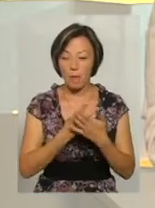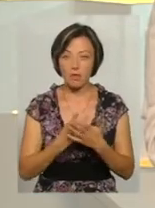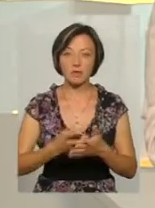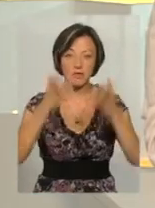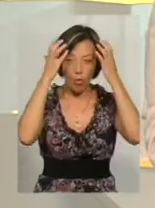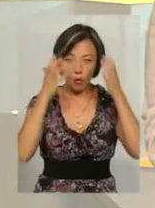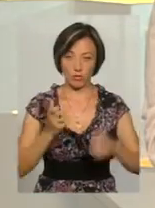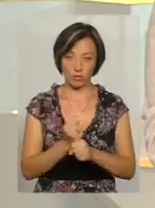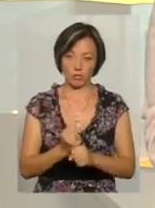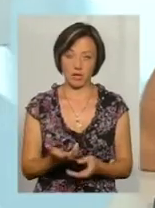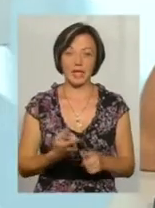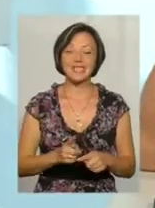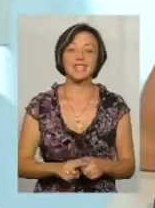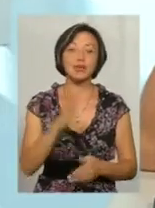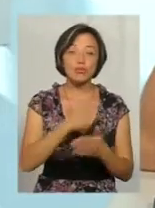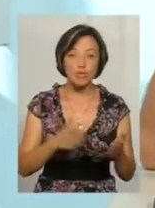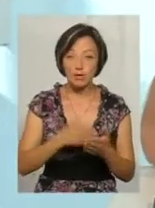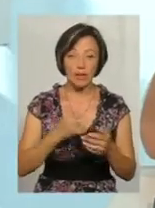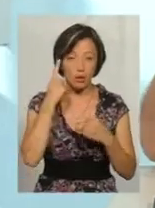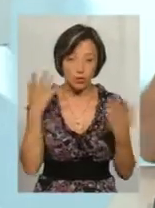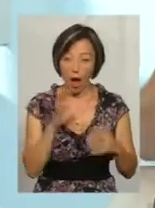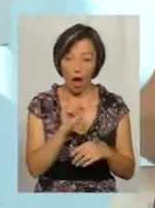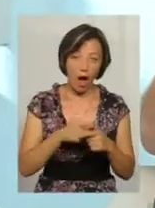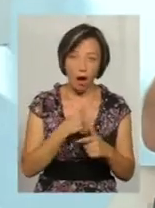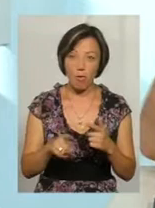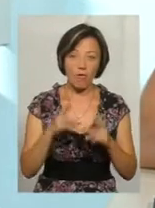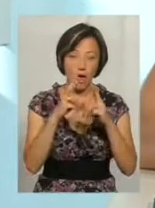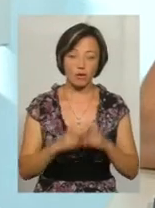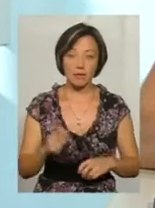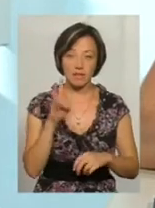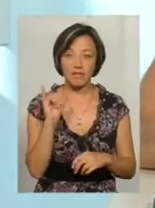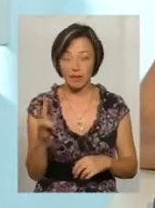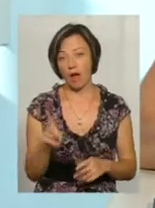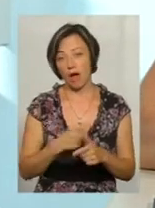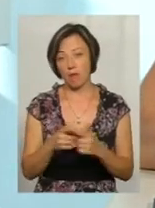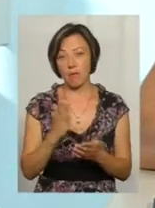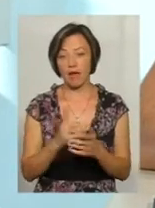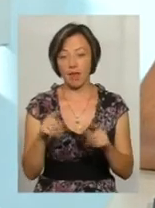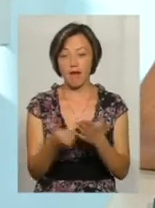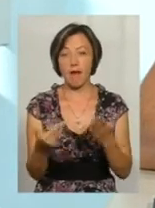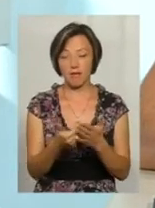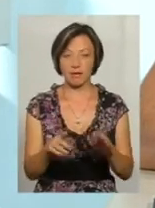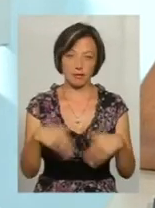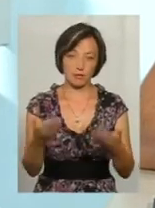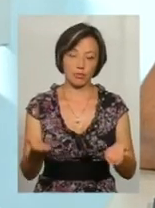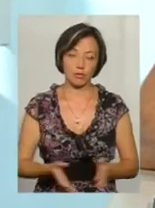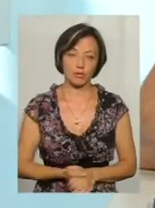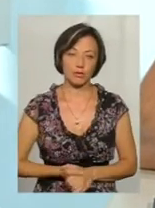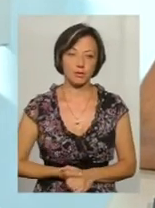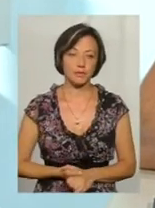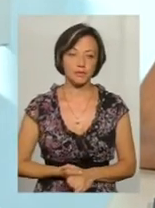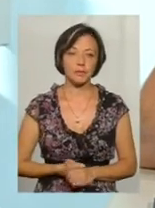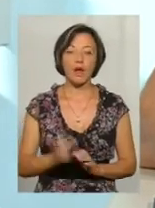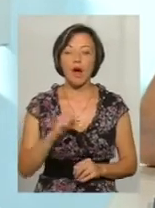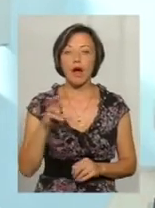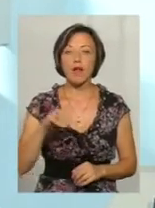голову злапаєтесь. Тобто це абсолютно бездумно. Або він цьому не розбирається, або має таких радників, які це йому говорять.